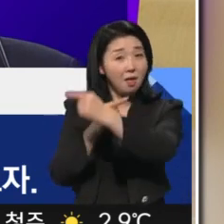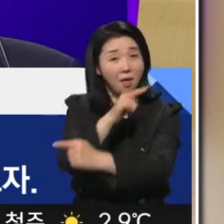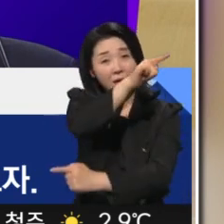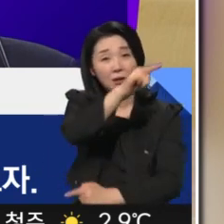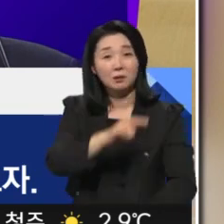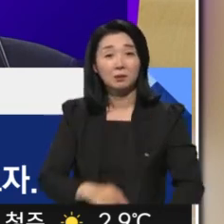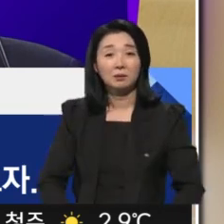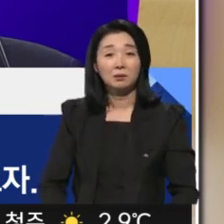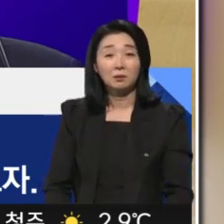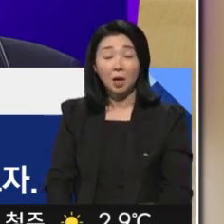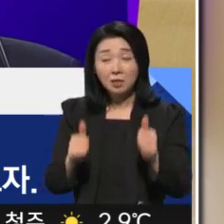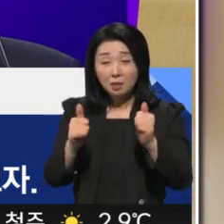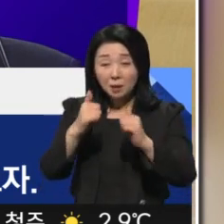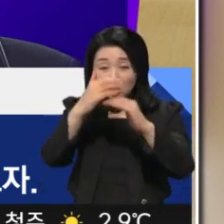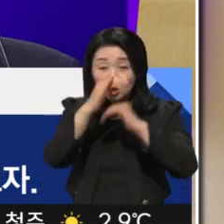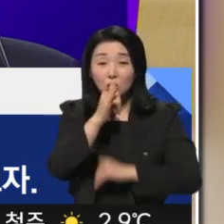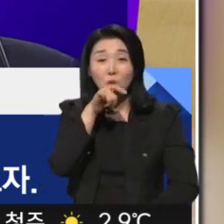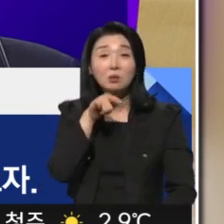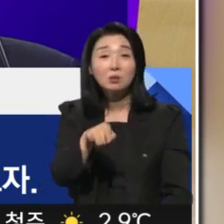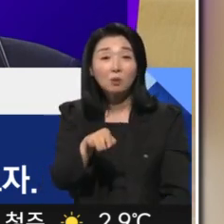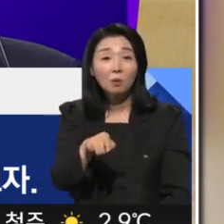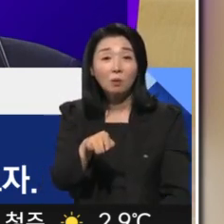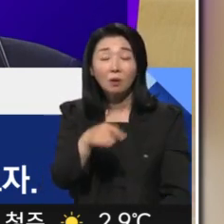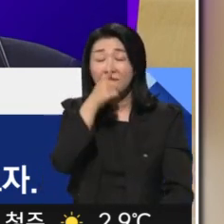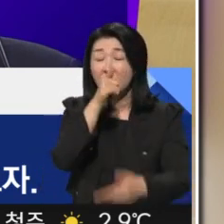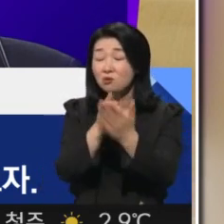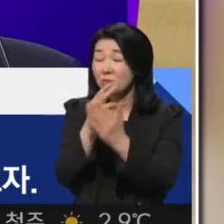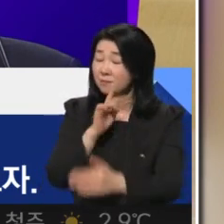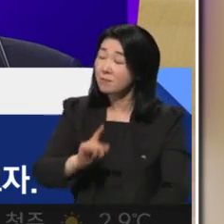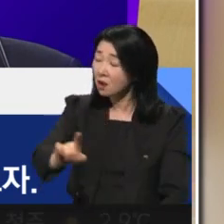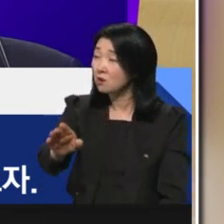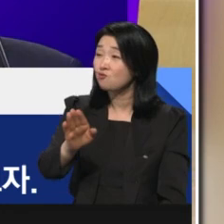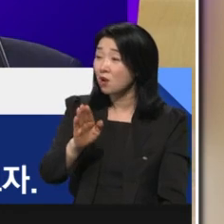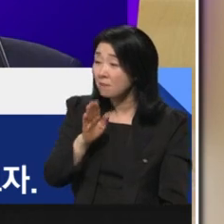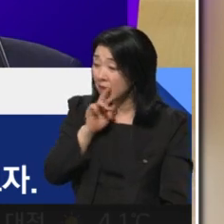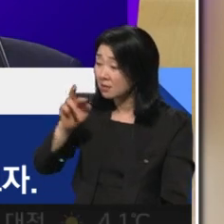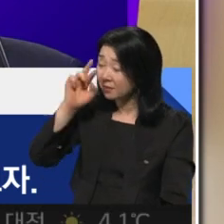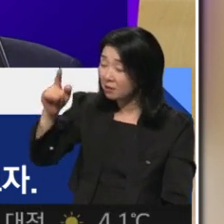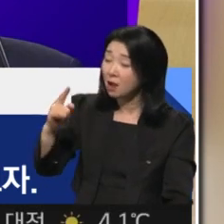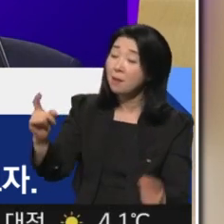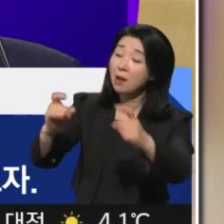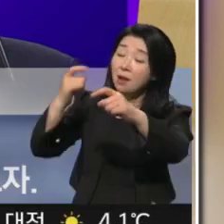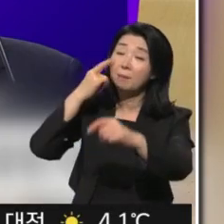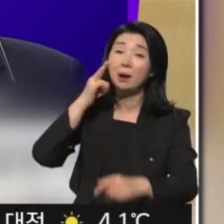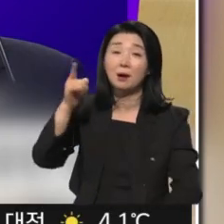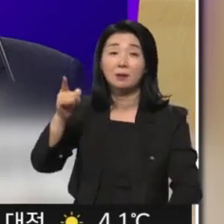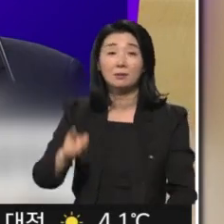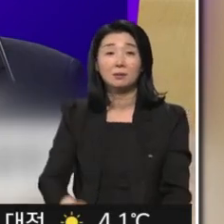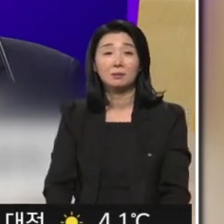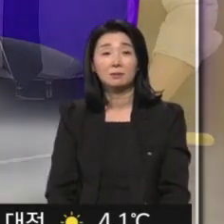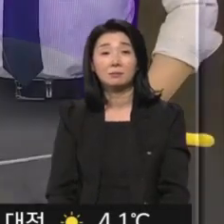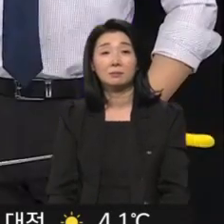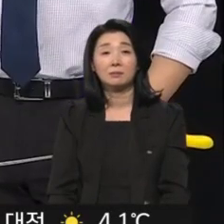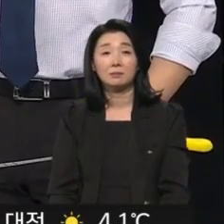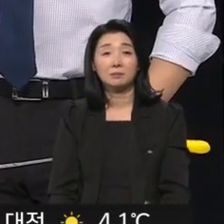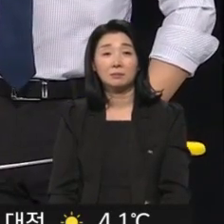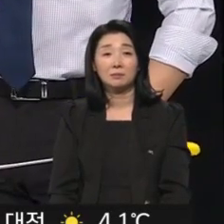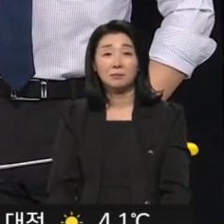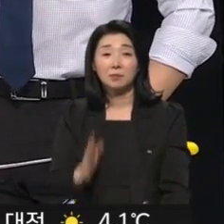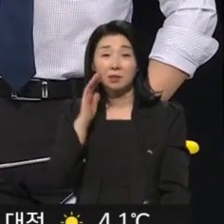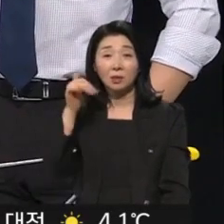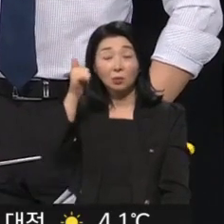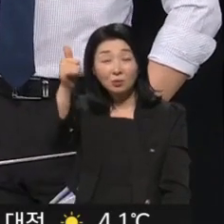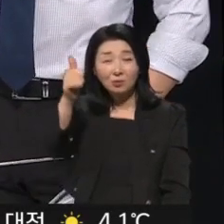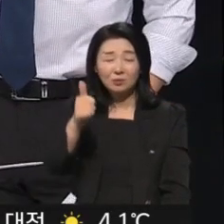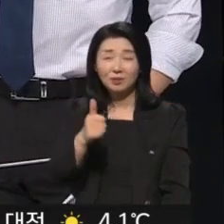재판장에 나와 했던... 있는 기록을 가지고 누가 옳은지 누가 그런지 한번 따져보자. 네,